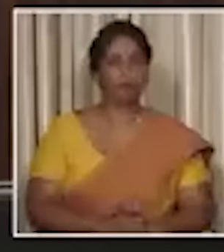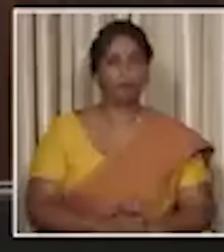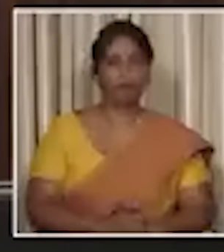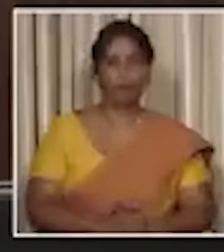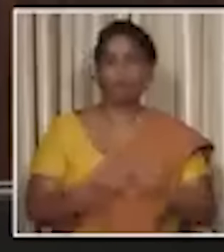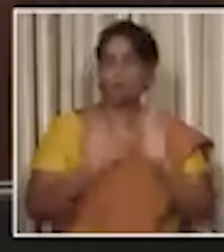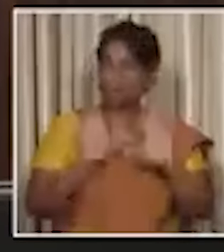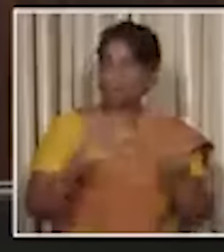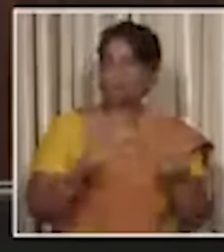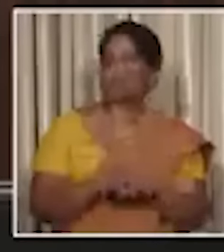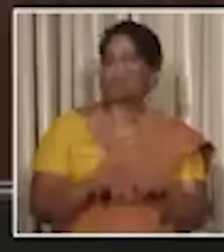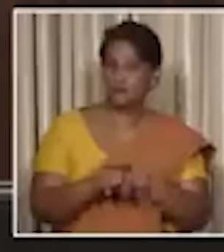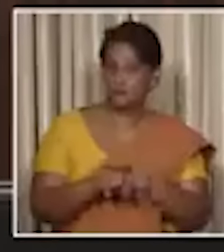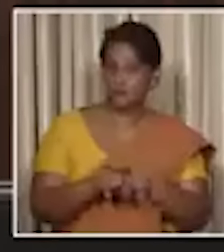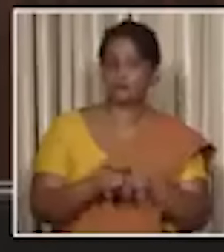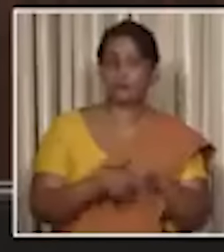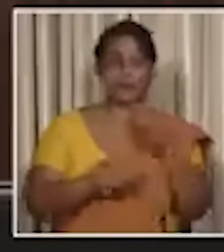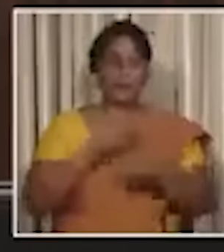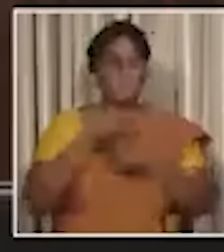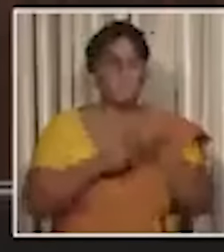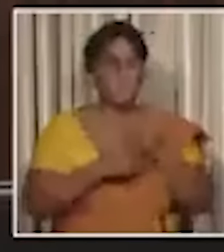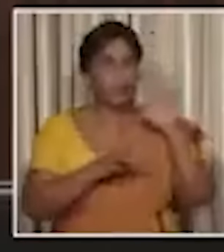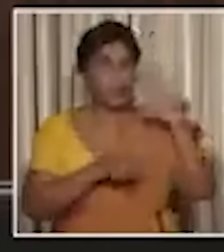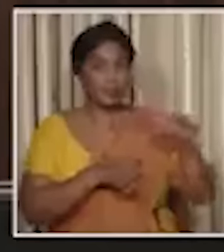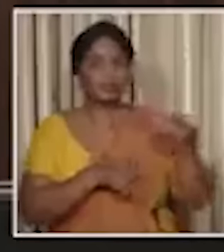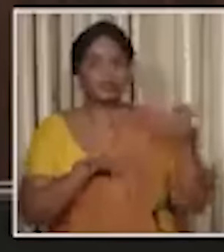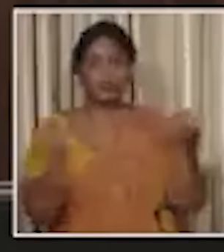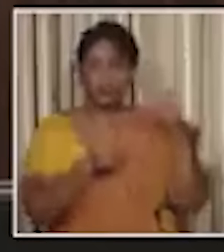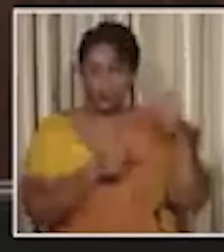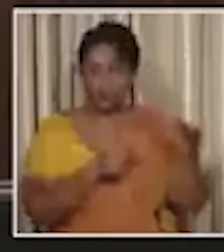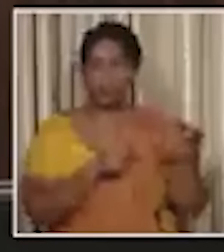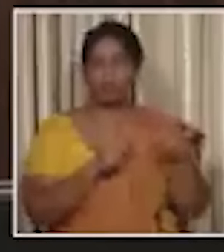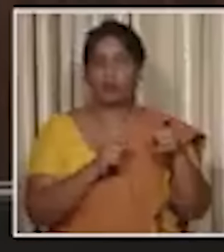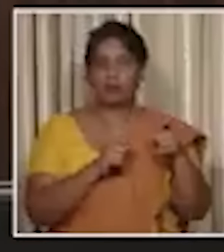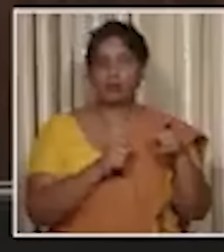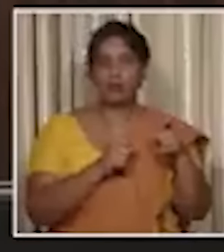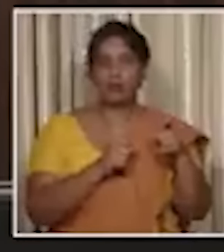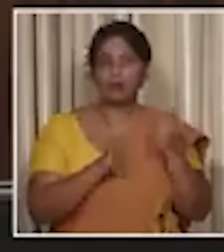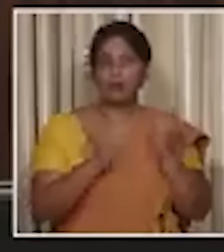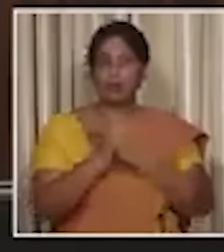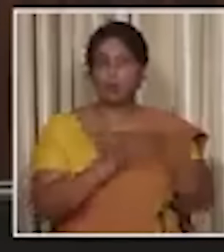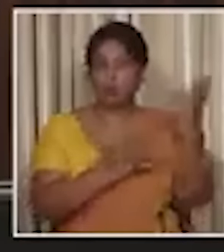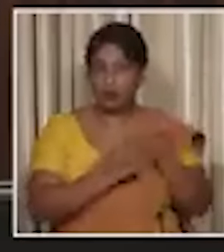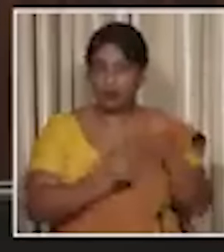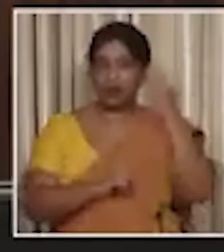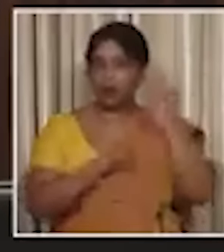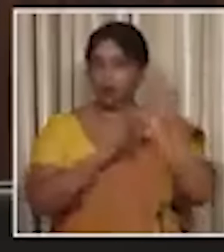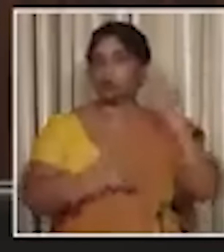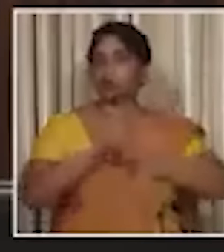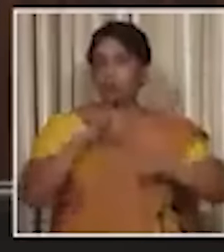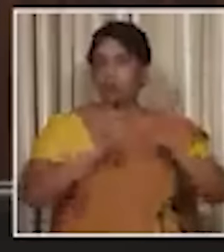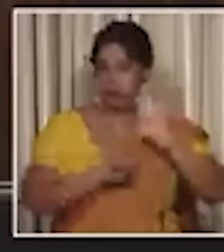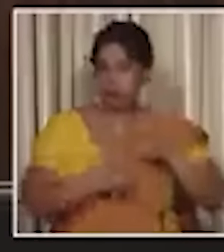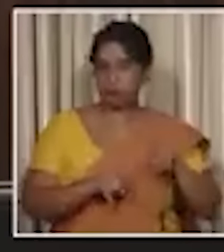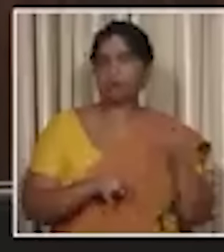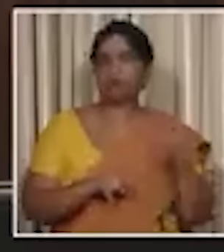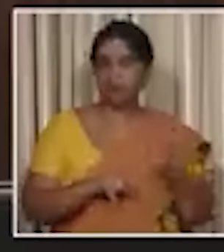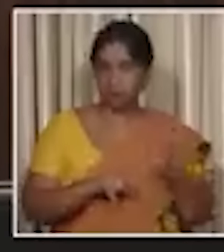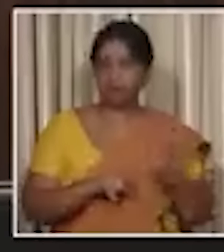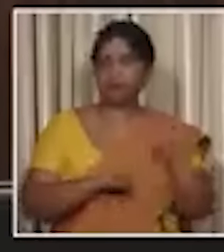நாங்கள் கட்டியெழுப்பியிருக்கின்றோம். எனவே இந்த பாராளுமன்றத்தில் ஒழுங்குபடுத்தல் அதிகார சபைகள் அதற்கான சட்டங்களை நிறைவேற்றியிருக்கின்றன. எனவே சந்தையில் நிலவுகின்ற